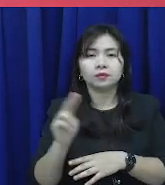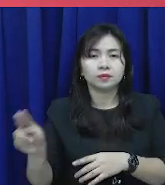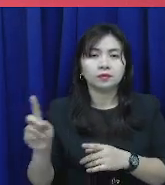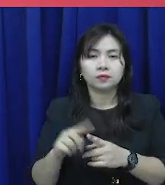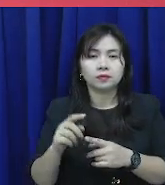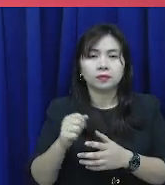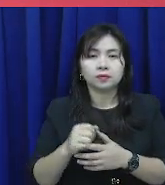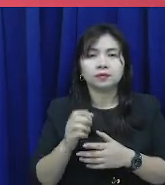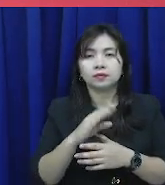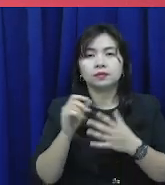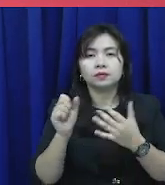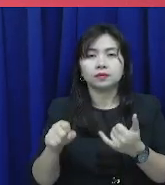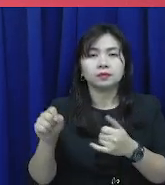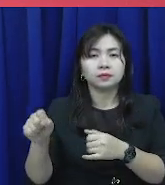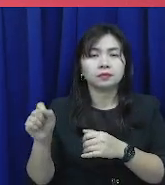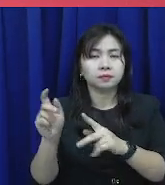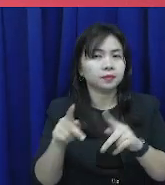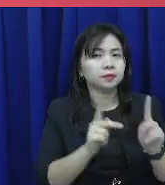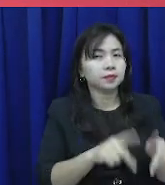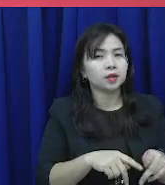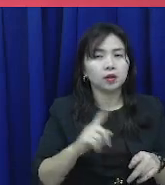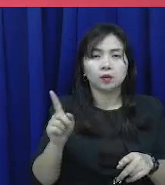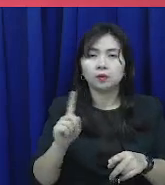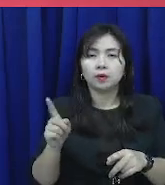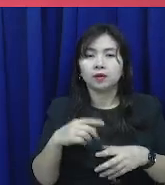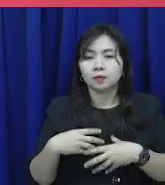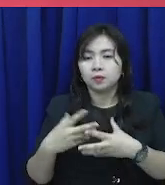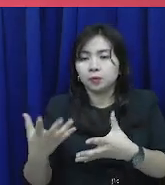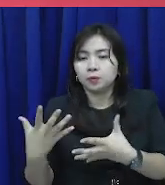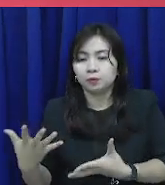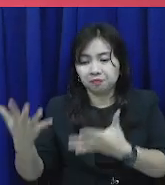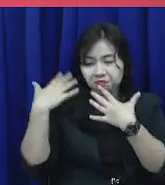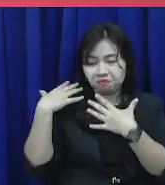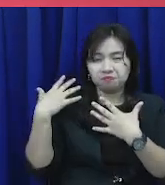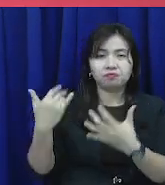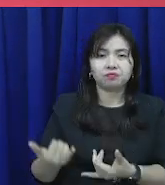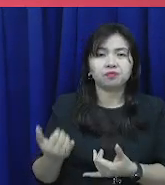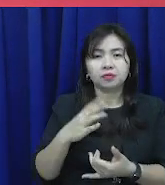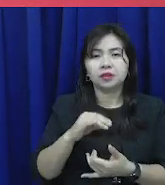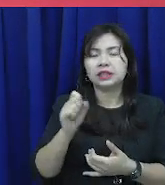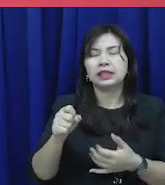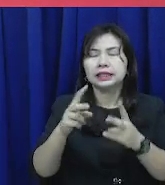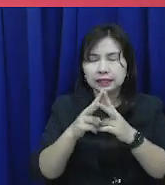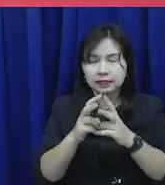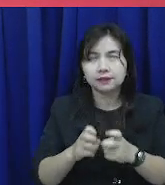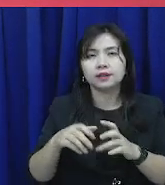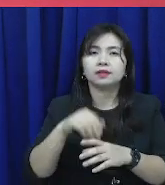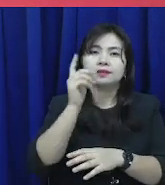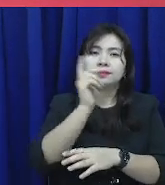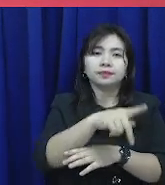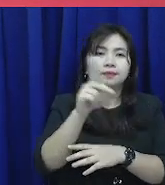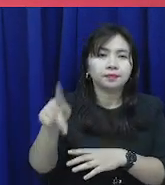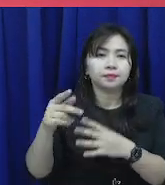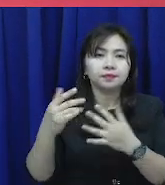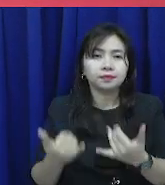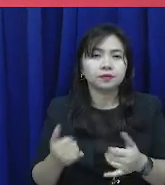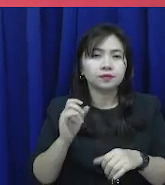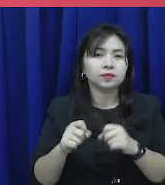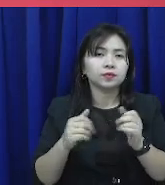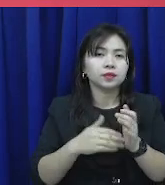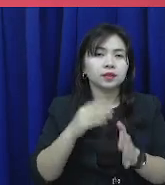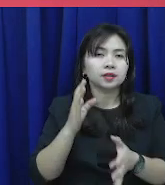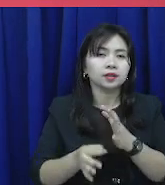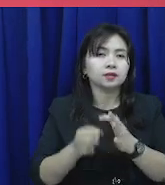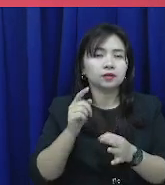natin sarili natin sa paggagamitan sa atin ng swer In other words mga kapatid if you're going to